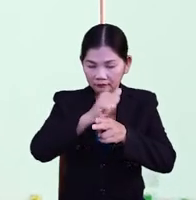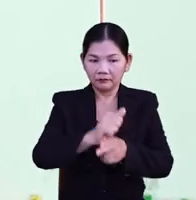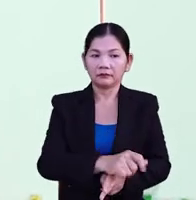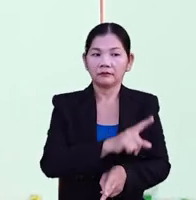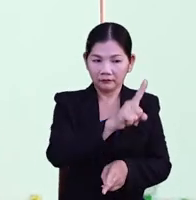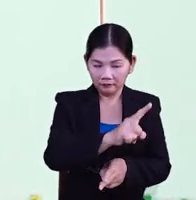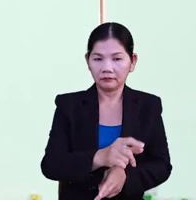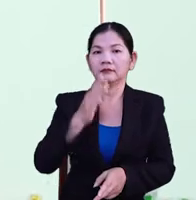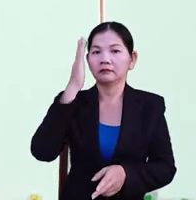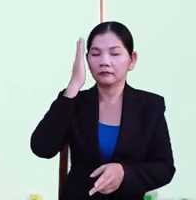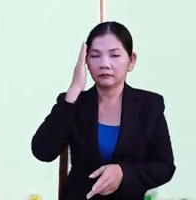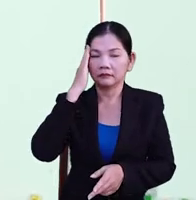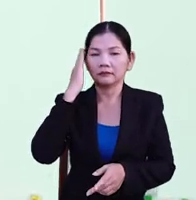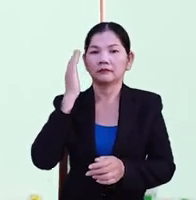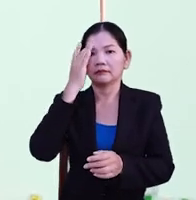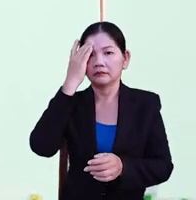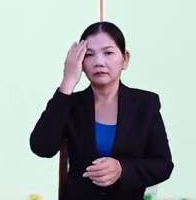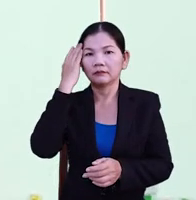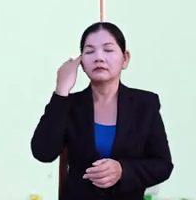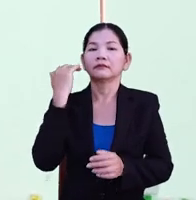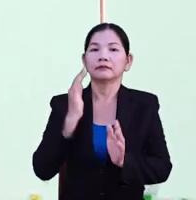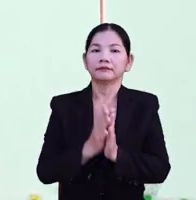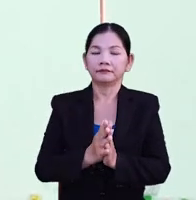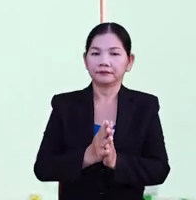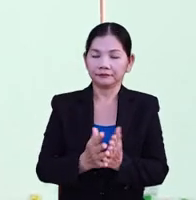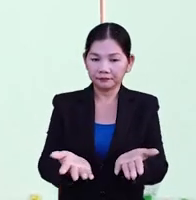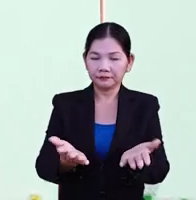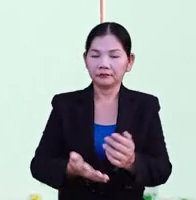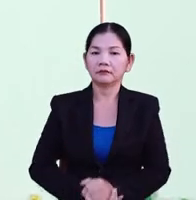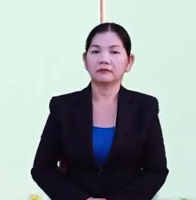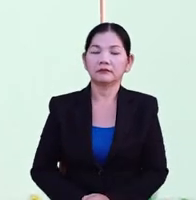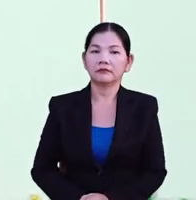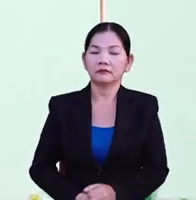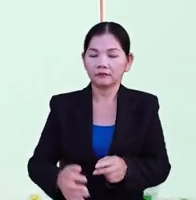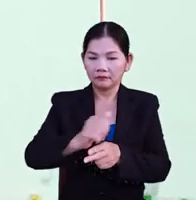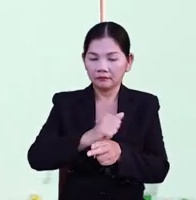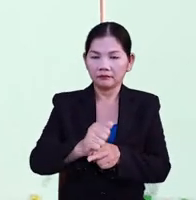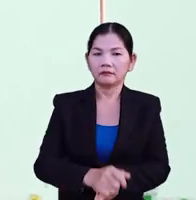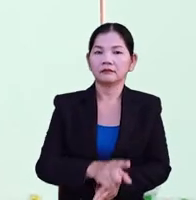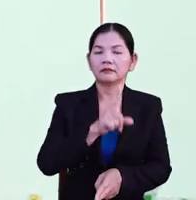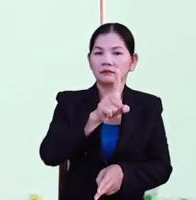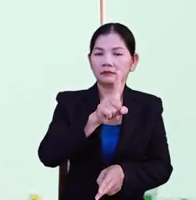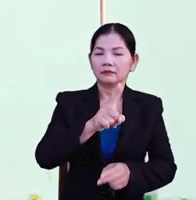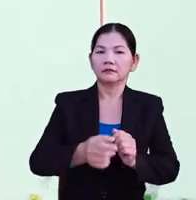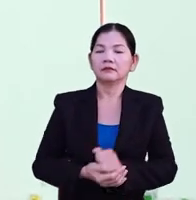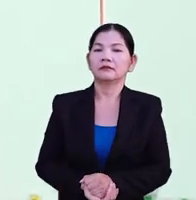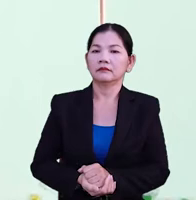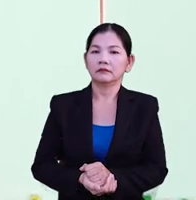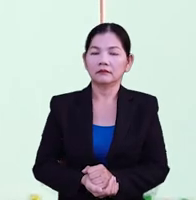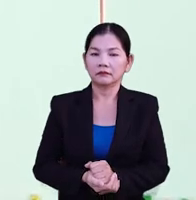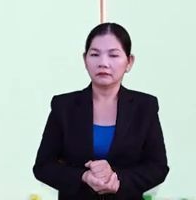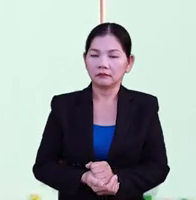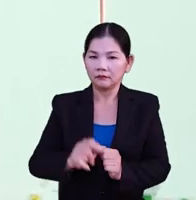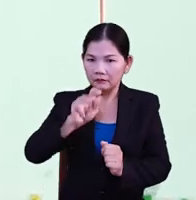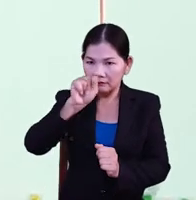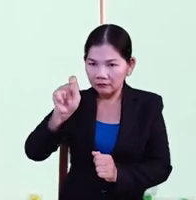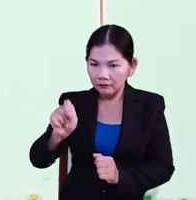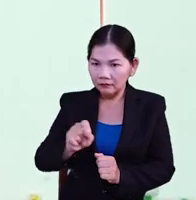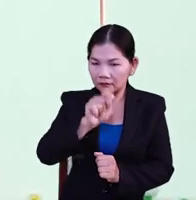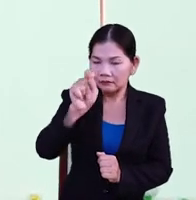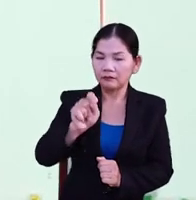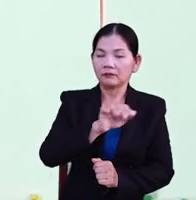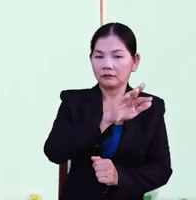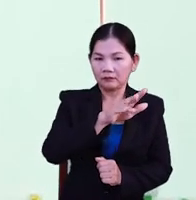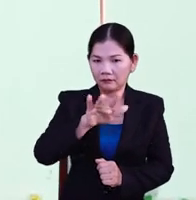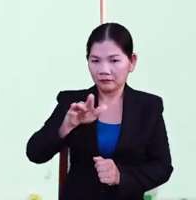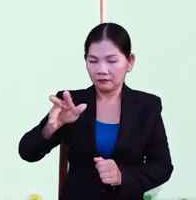កូនស្ដាប់សិនណាកូនណាចាតោះស្ដាប់ទាំងអស់គ្នាលំហាត់ទី1ចូលវងអក្សរ